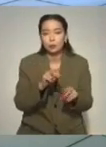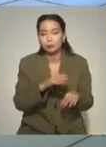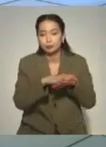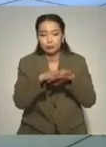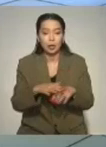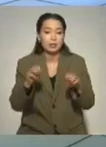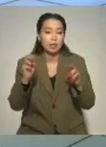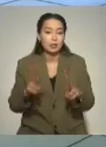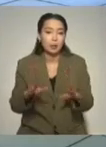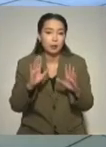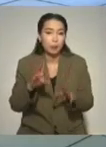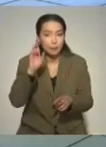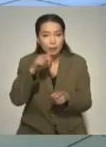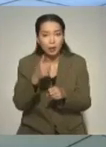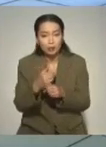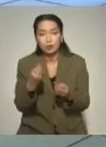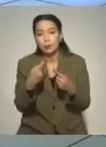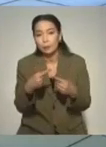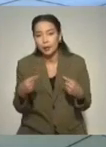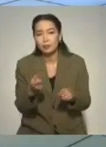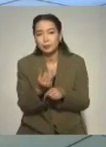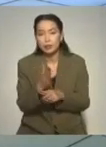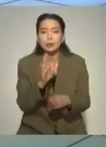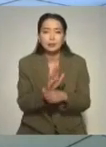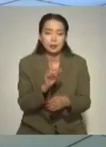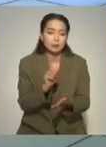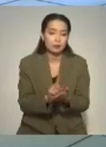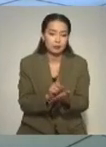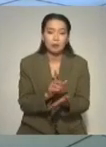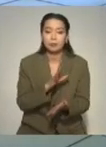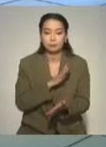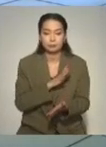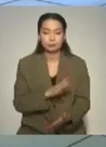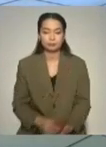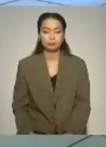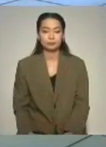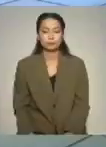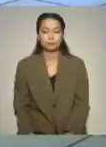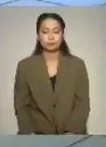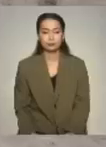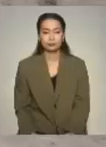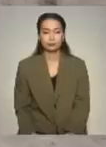қарастырылады. Мемлекет басшысы мұнан басқа тағы да бірнеше тапсырма берді. Толығырақ Заңғар Сыны айтады.